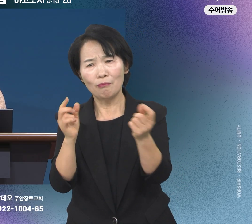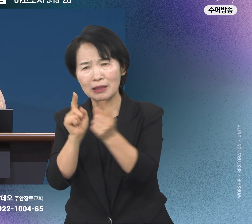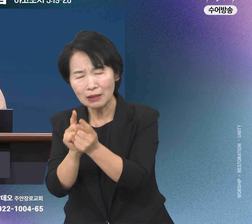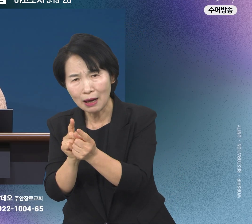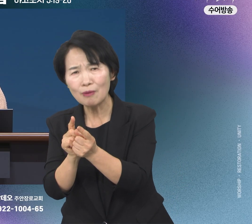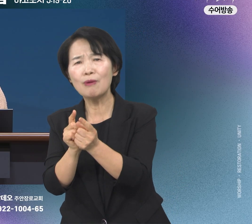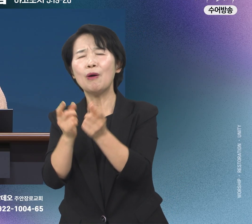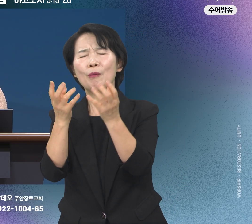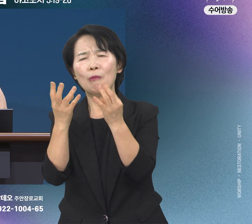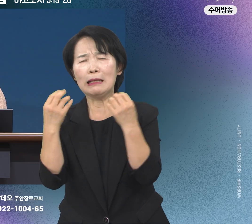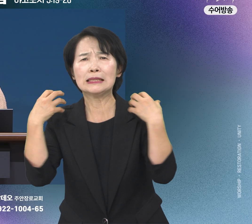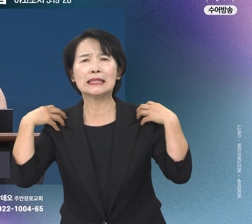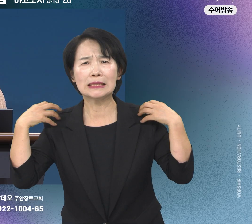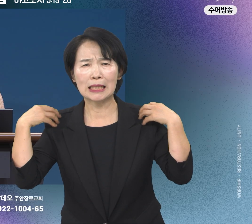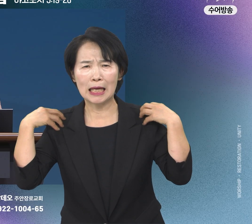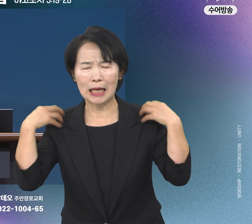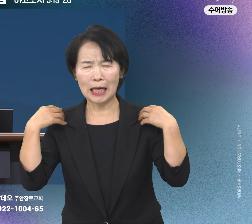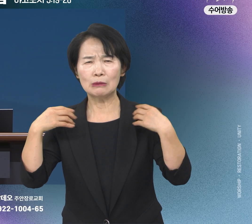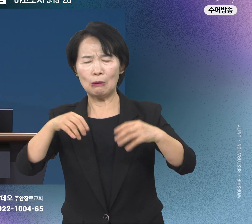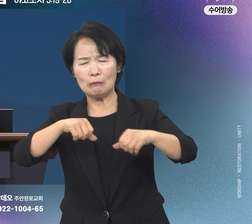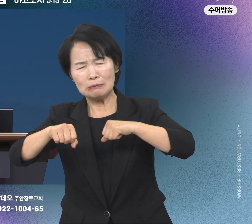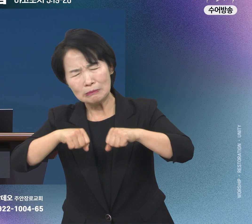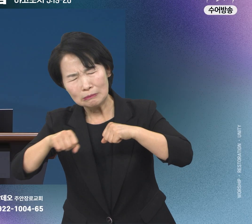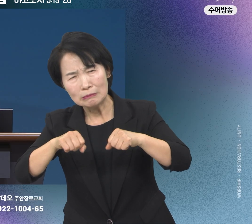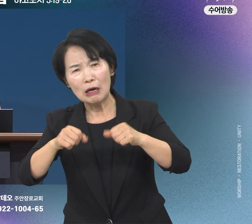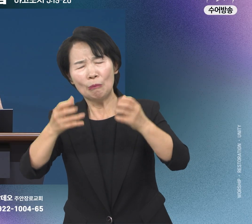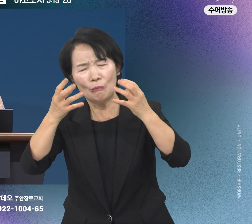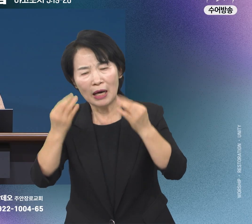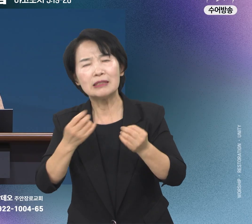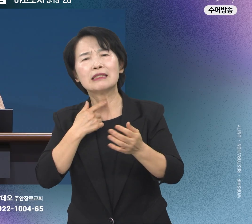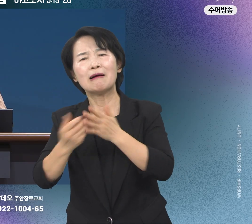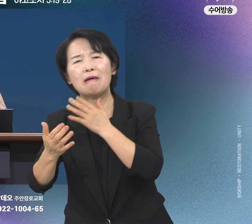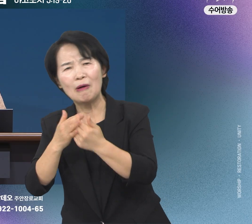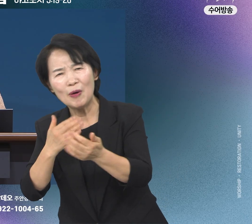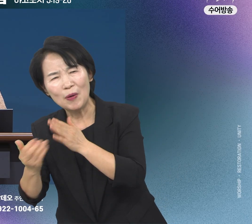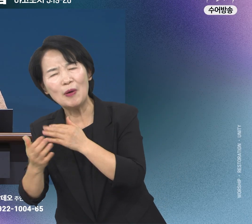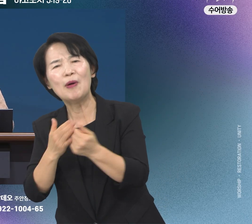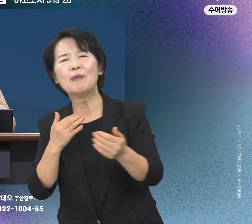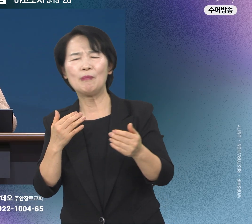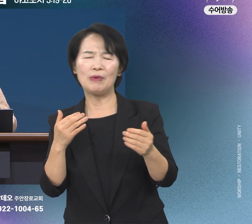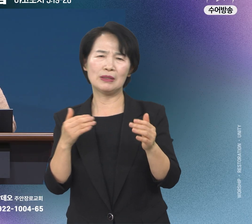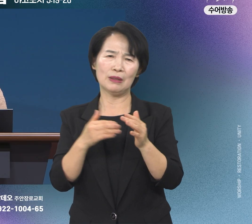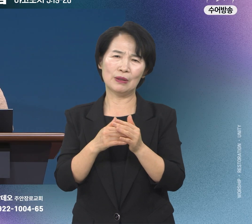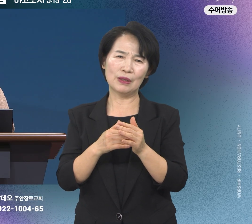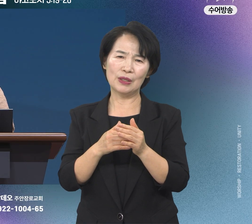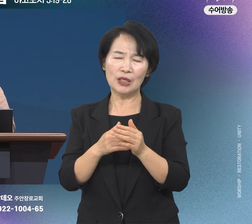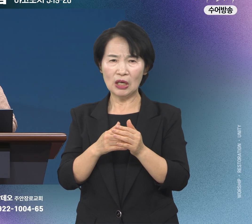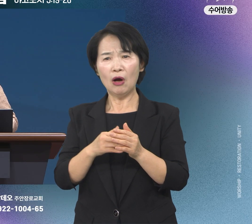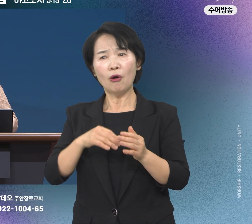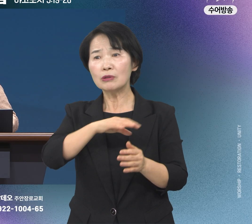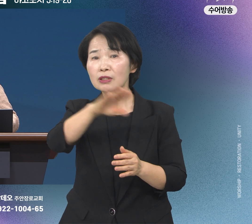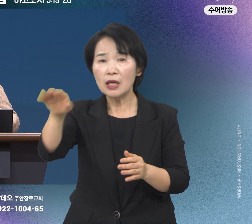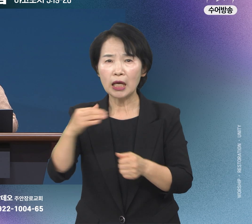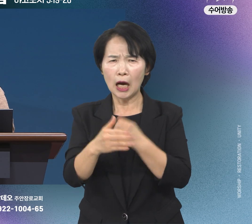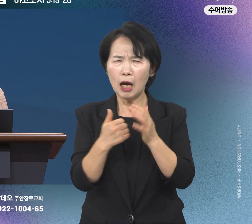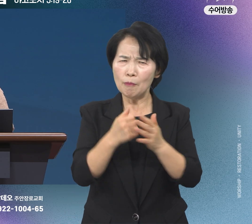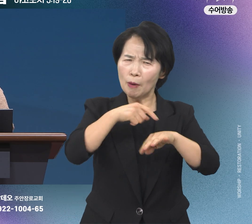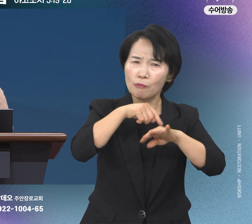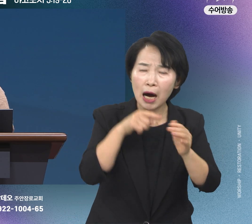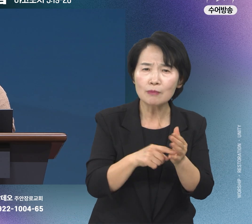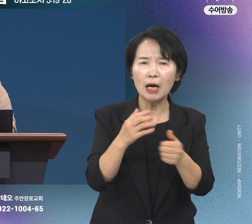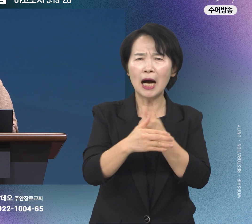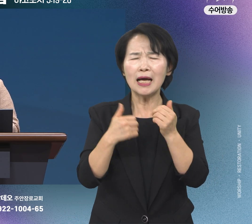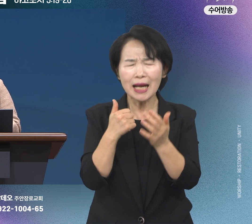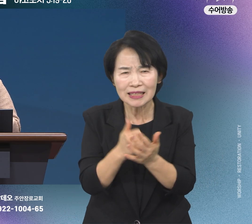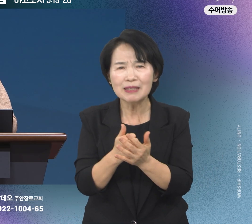감당했습니다. 다양한 것들을 경험했습니다. 많은 사람들에게 이 하나님의 마음과 하나님의 심정, 이 말씀을